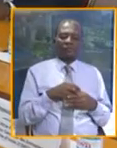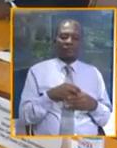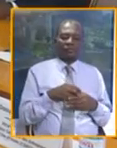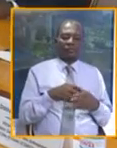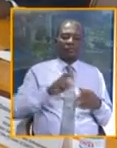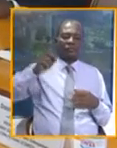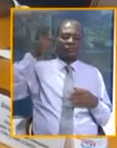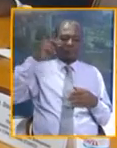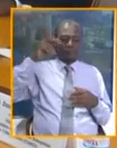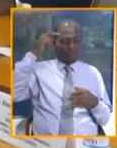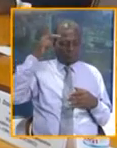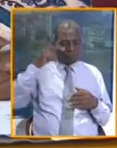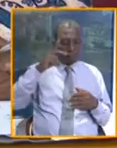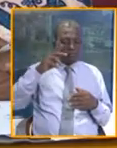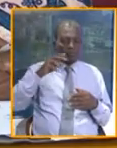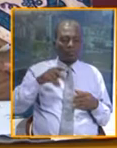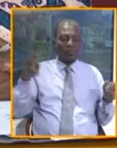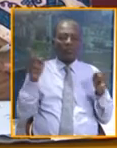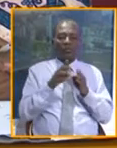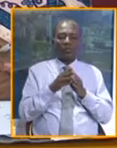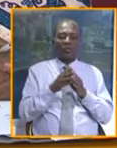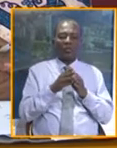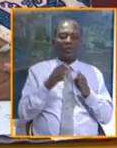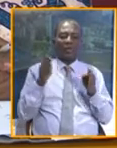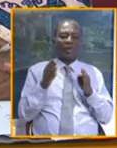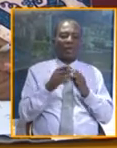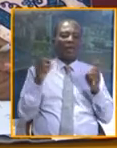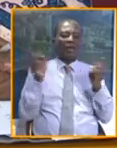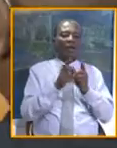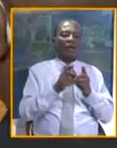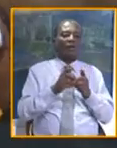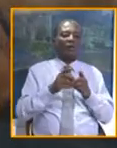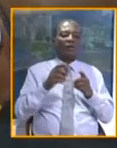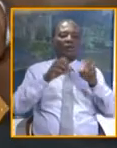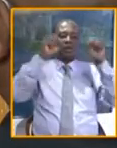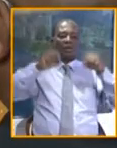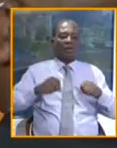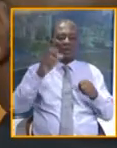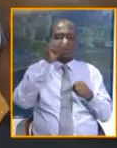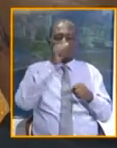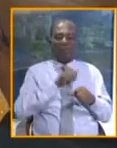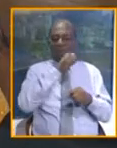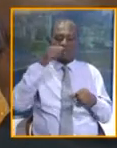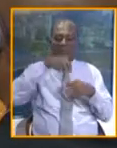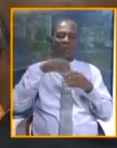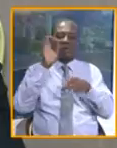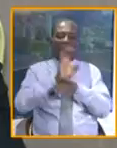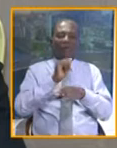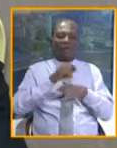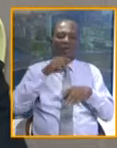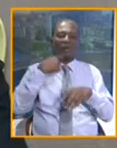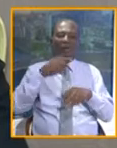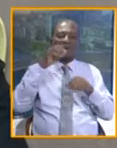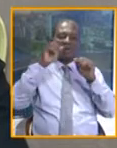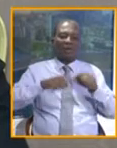Le Premier ministre Patrick Hachi rencontre le secteur privé. Dans une Côte d'Ivoire qui veut aller plus vite dans son développement,